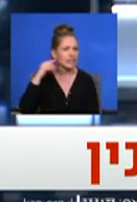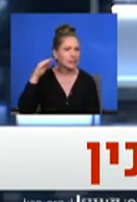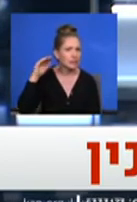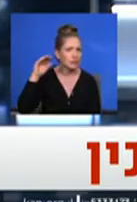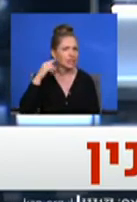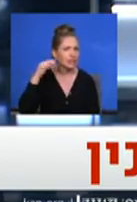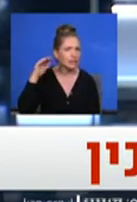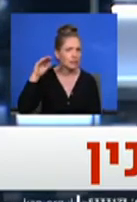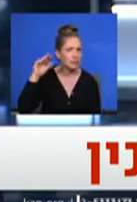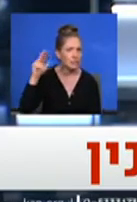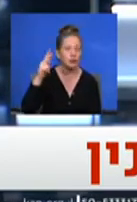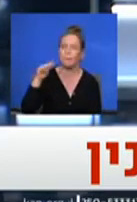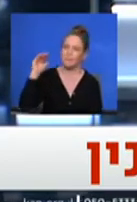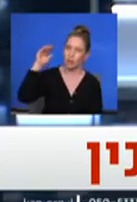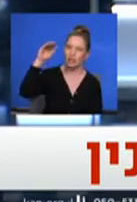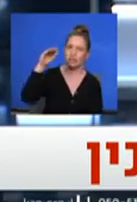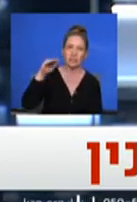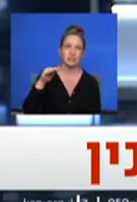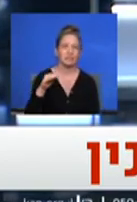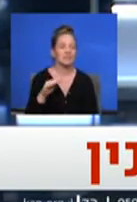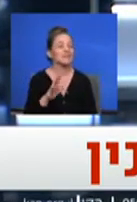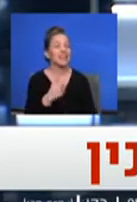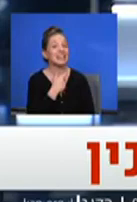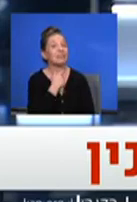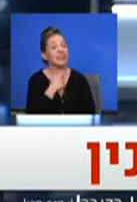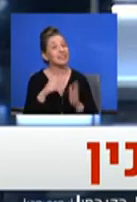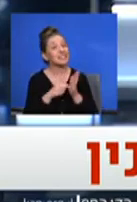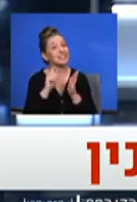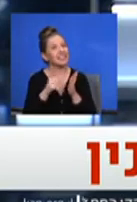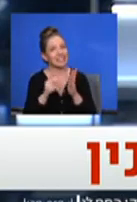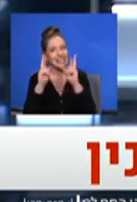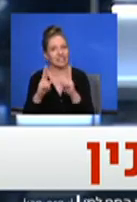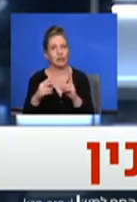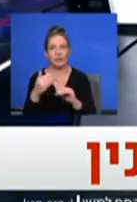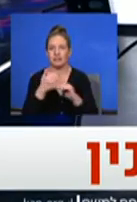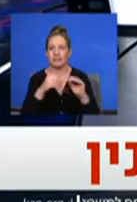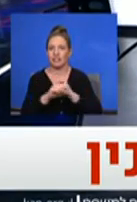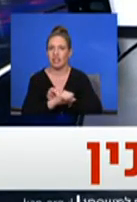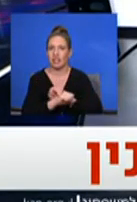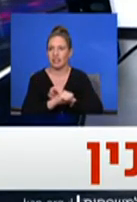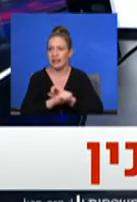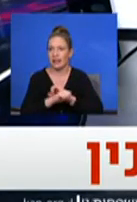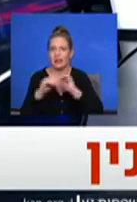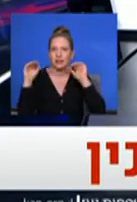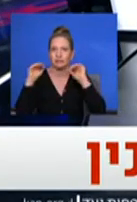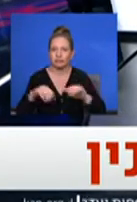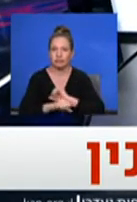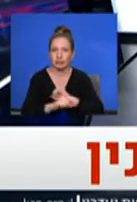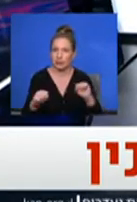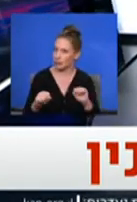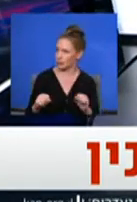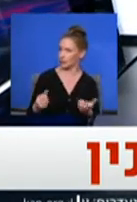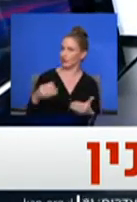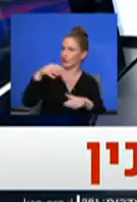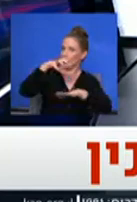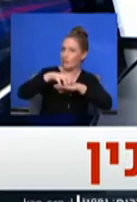בגלל שצריך לעצור את זה לפני שזה כמובן יתפוצץ. חמל בתוך ג'נין, באותו מסגד שכבר פעלנו בו.